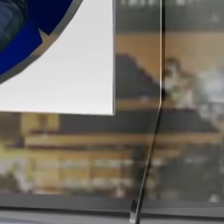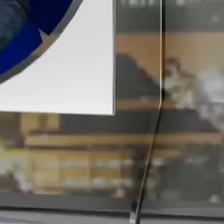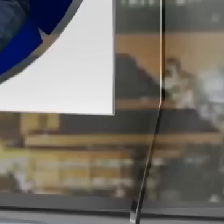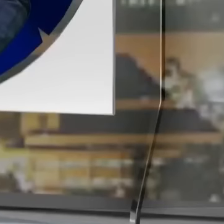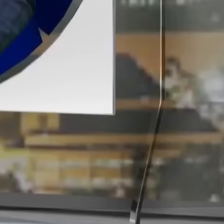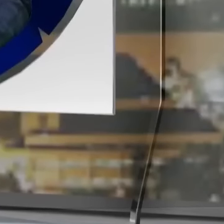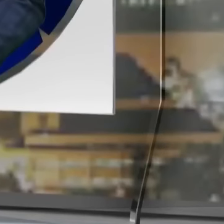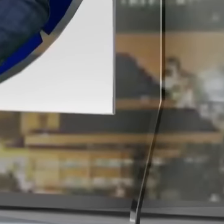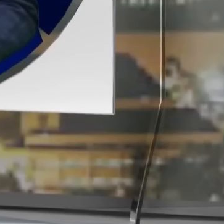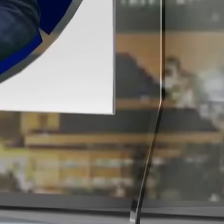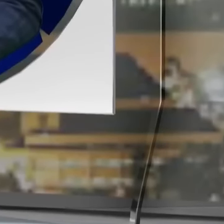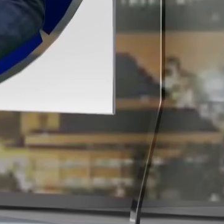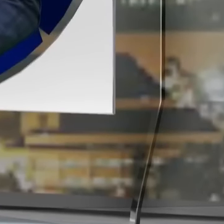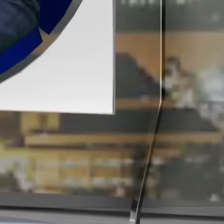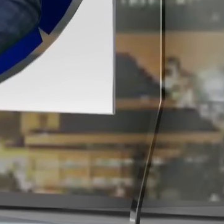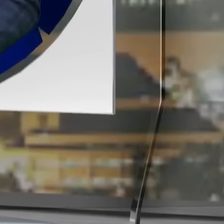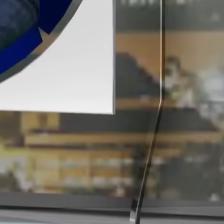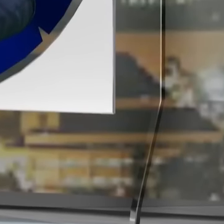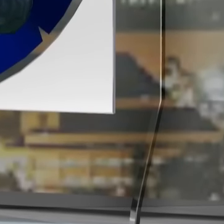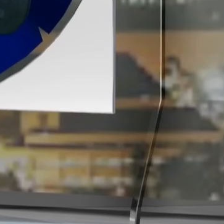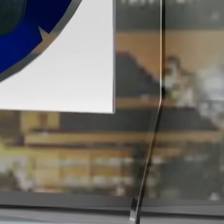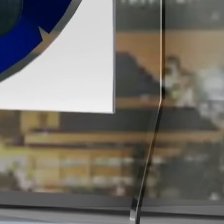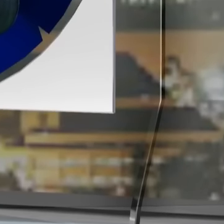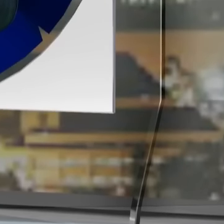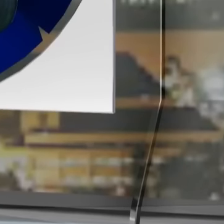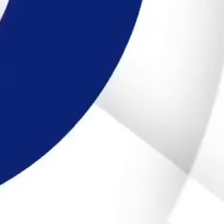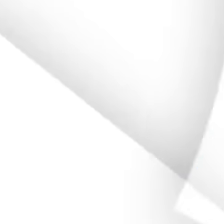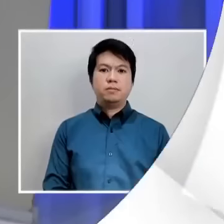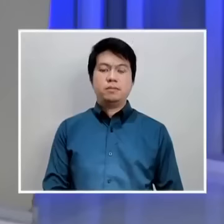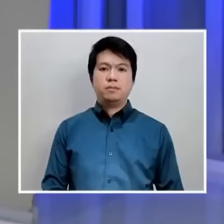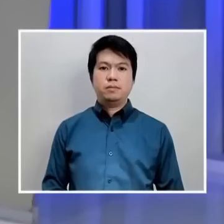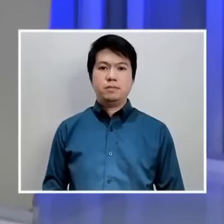Bustos, hatid sa inyo ang latang uso at bago.